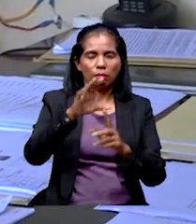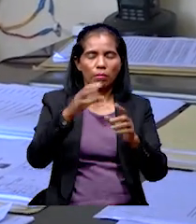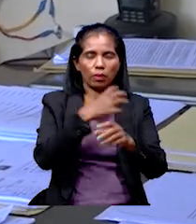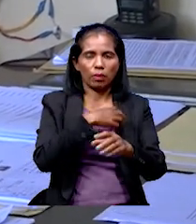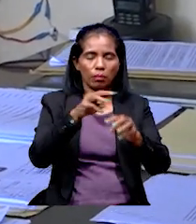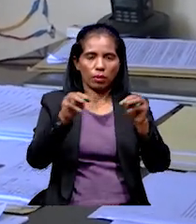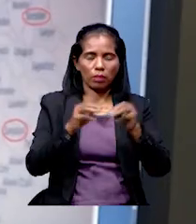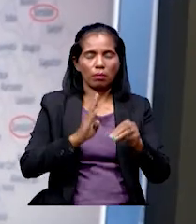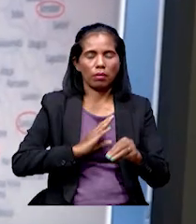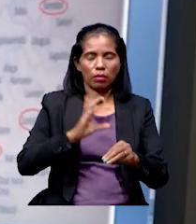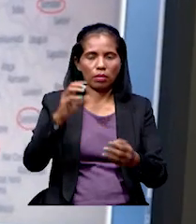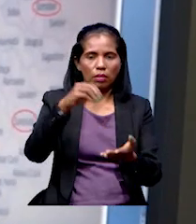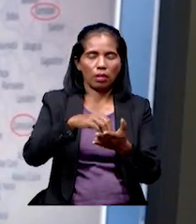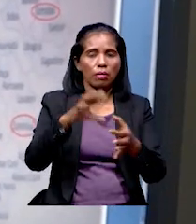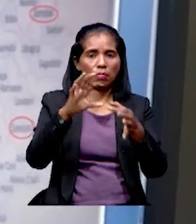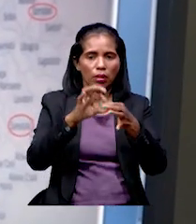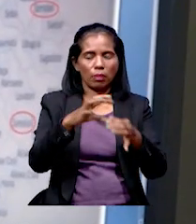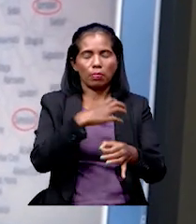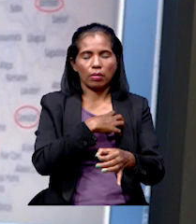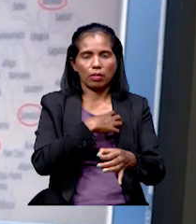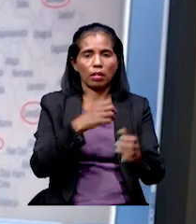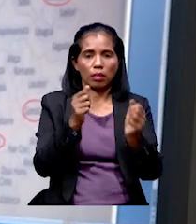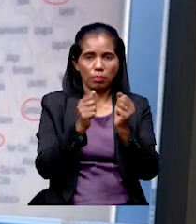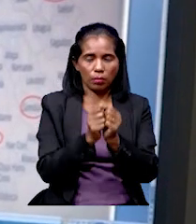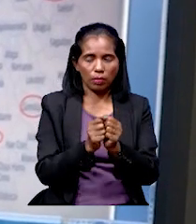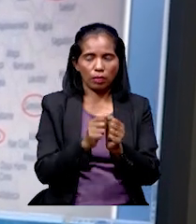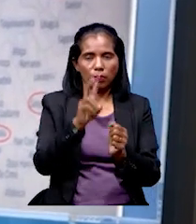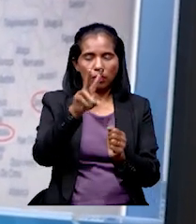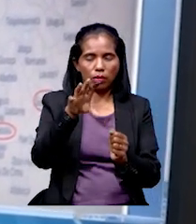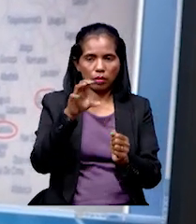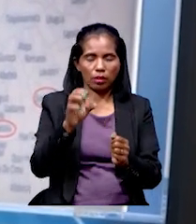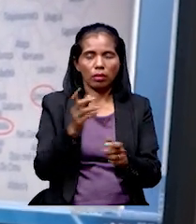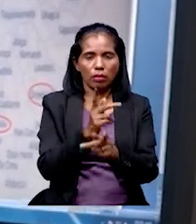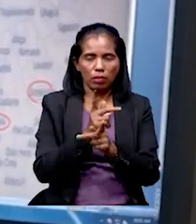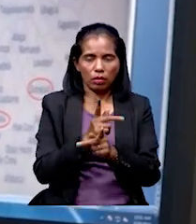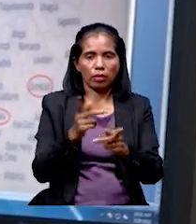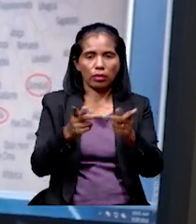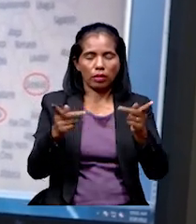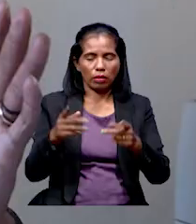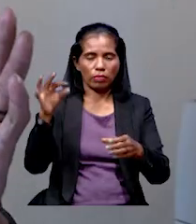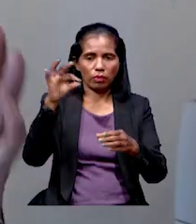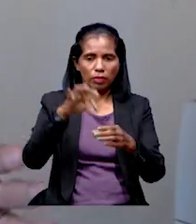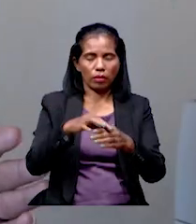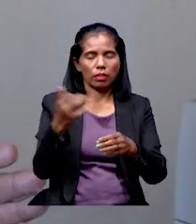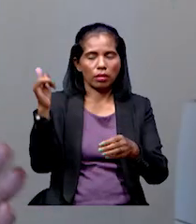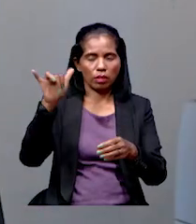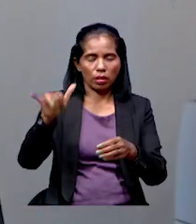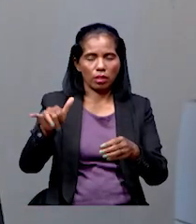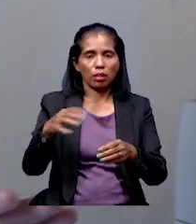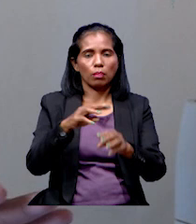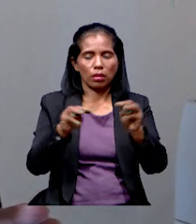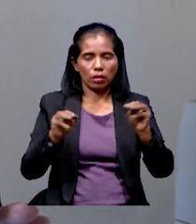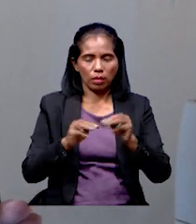Bocau coloca membro penitenciário hamutuk atus ruaresing, atu assegura centro votação se a ia município